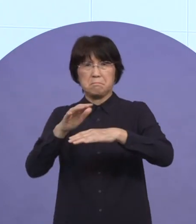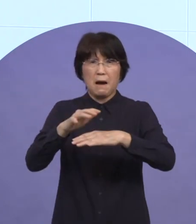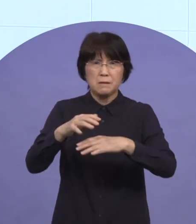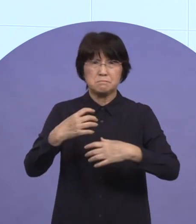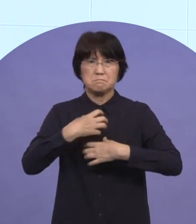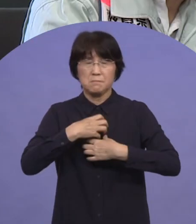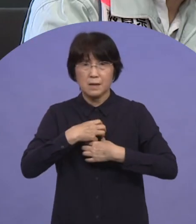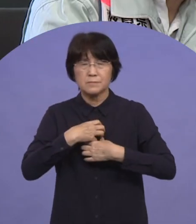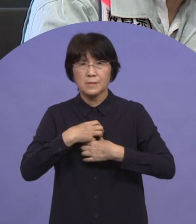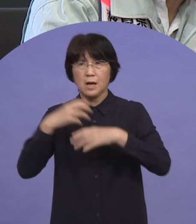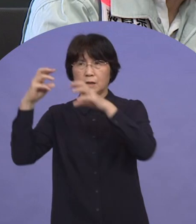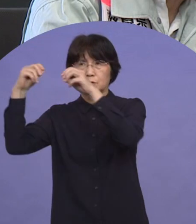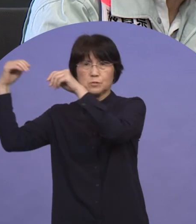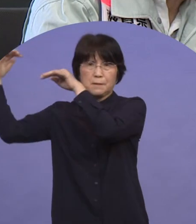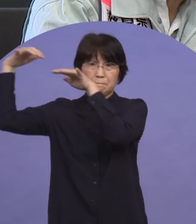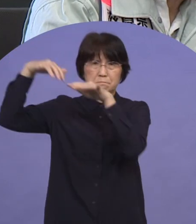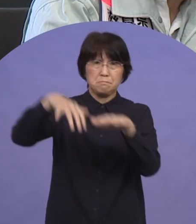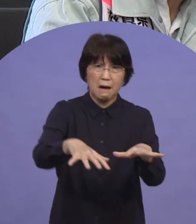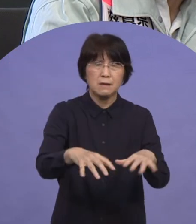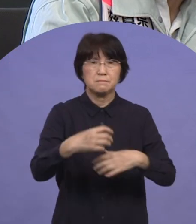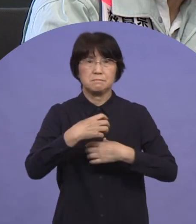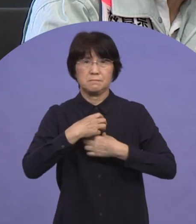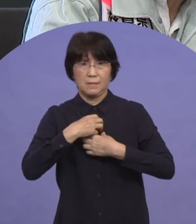土砂災害の危険性を危惧、